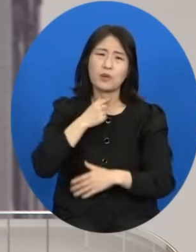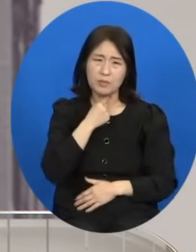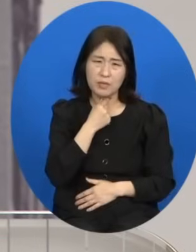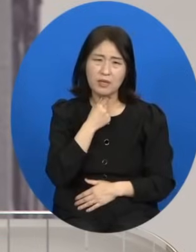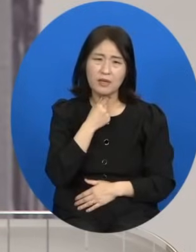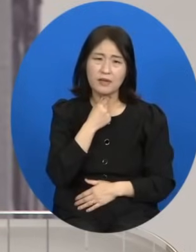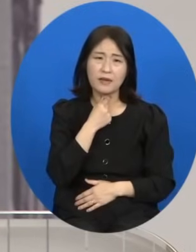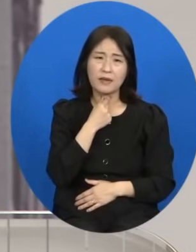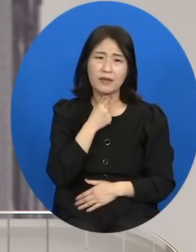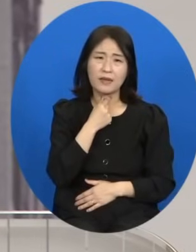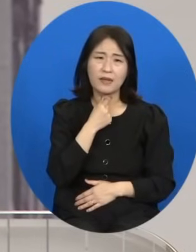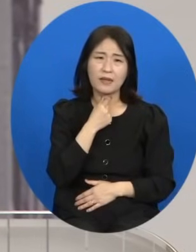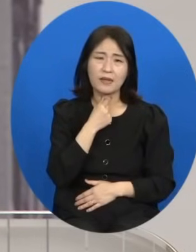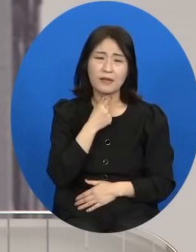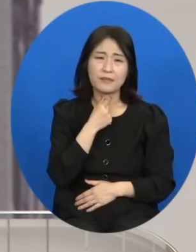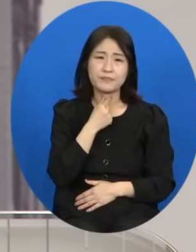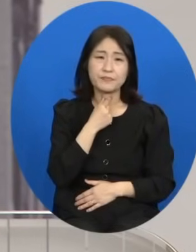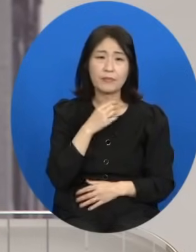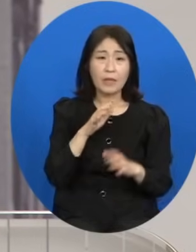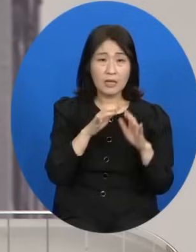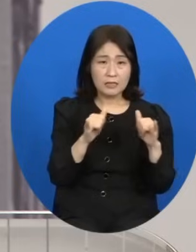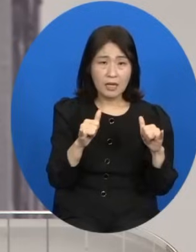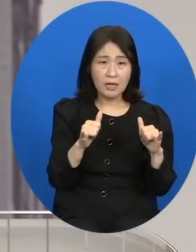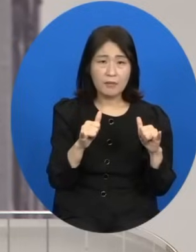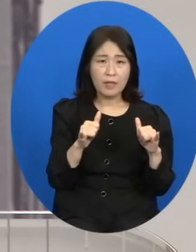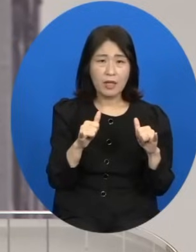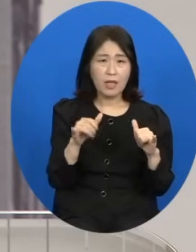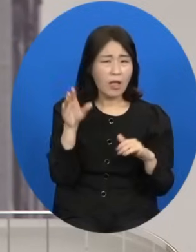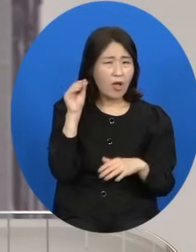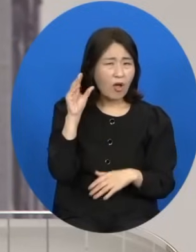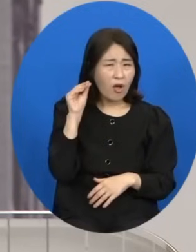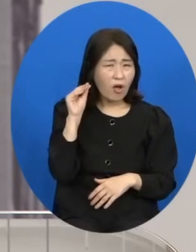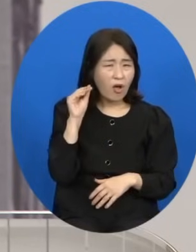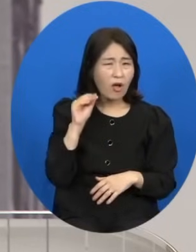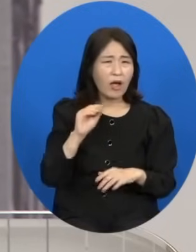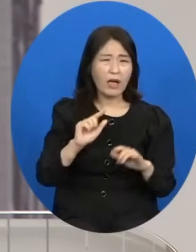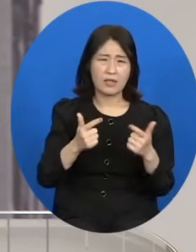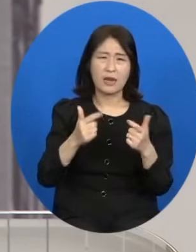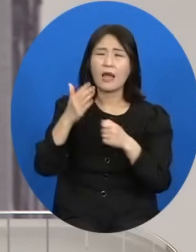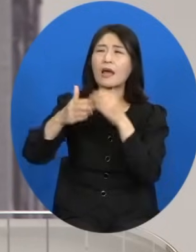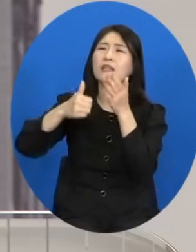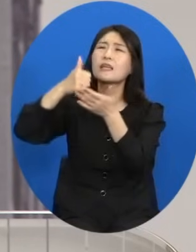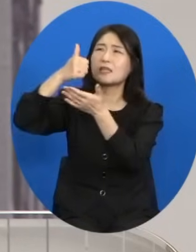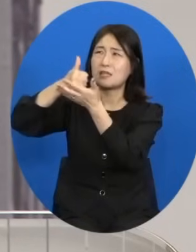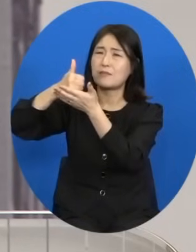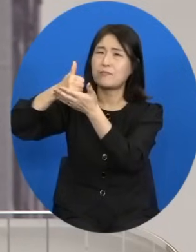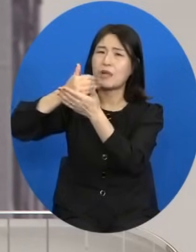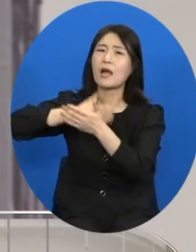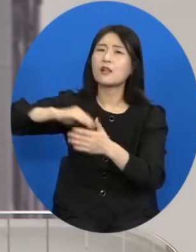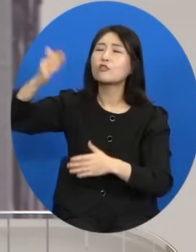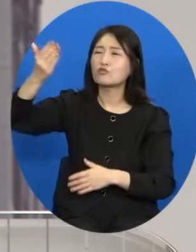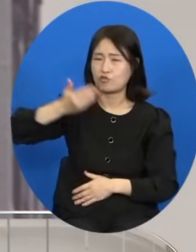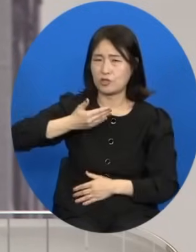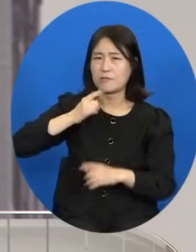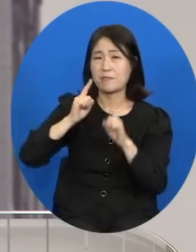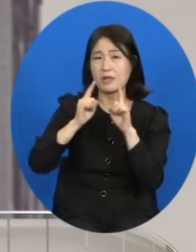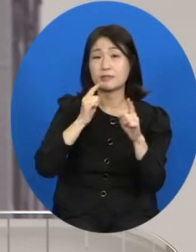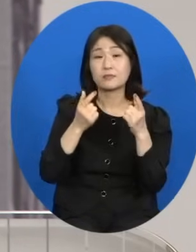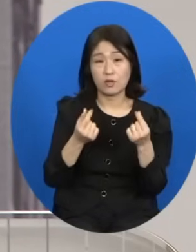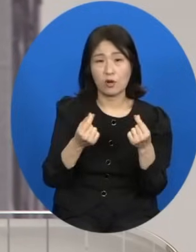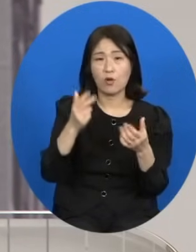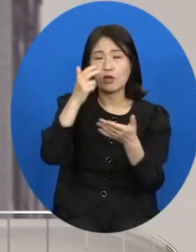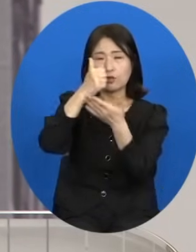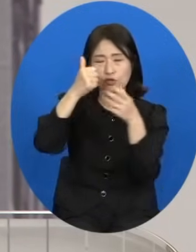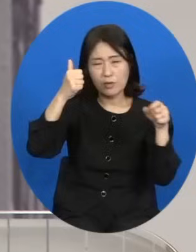음성으로 듣지 않고 사람의 음성이 아니라 하나님의 음성으로 듣게 해주시고 주 앞에 설날를 준비하게